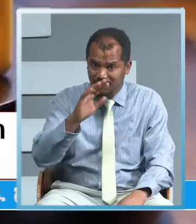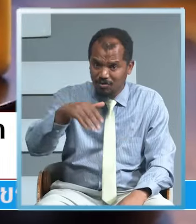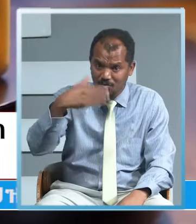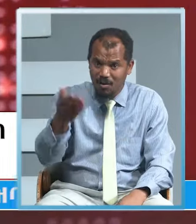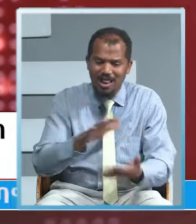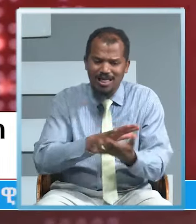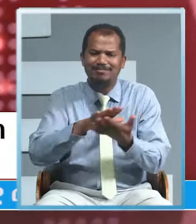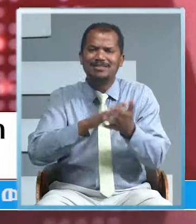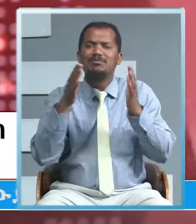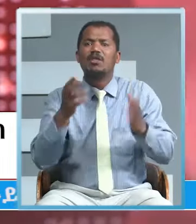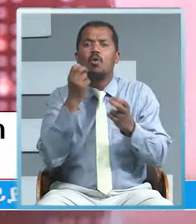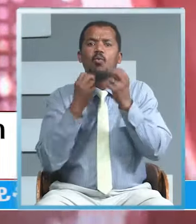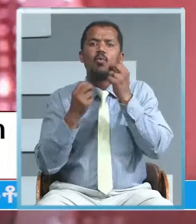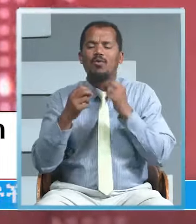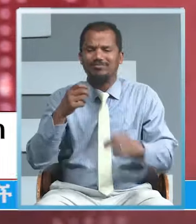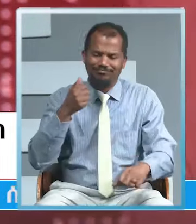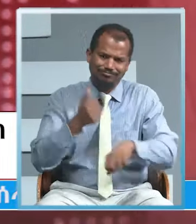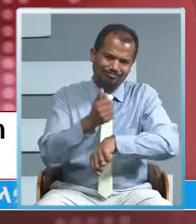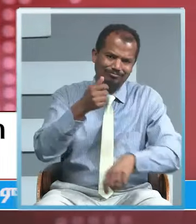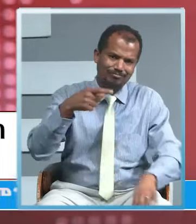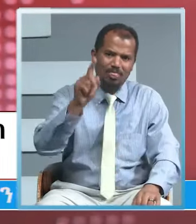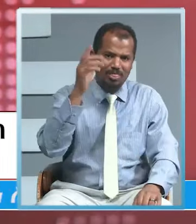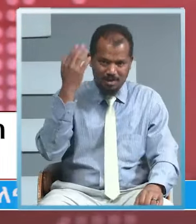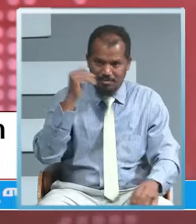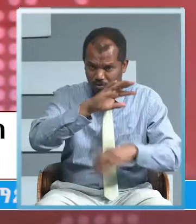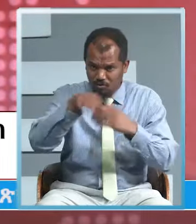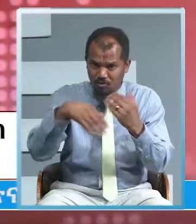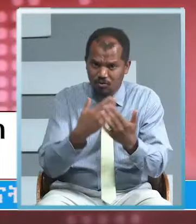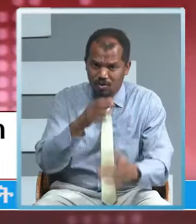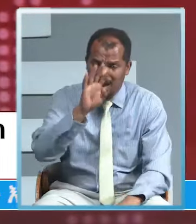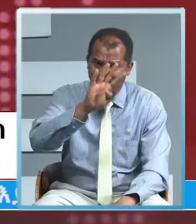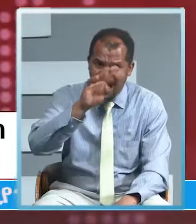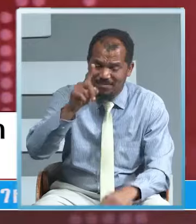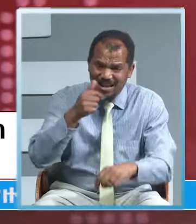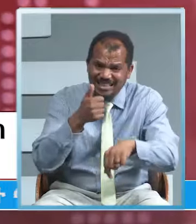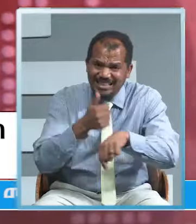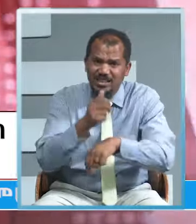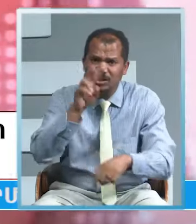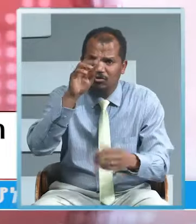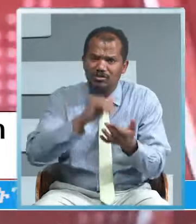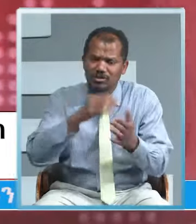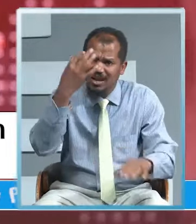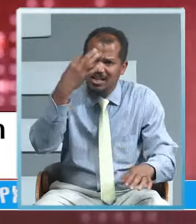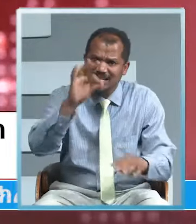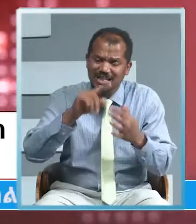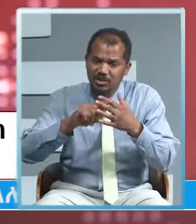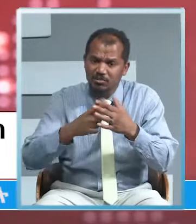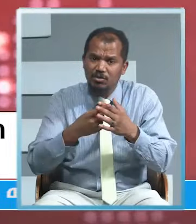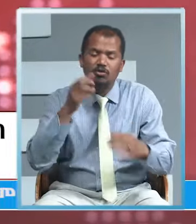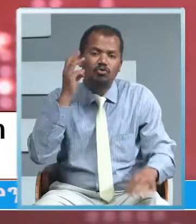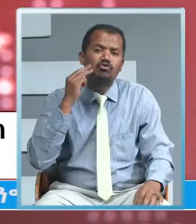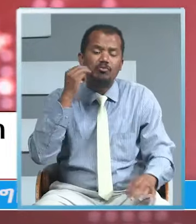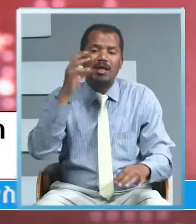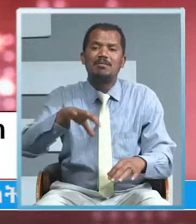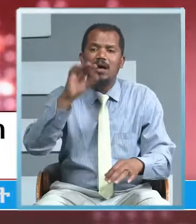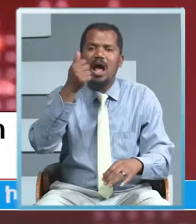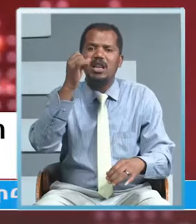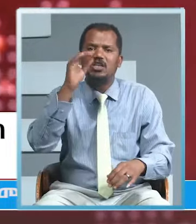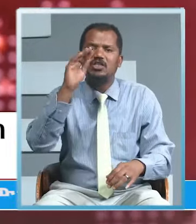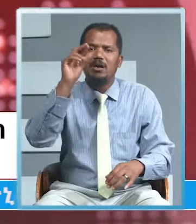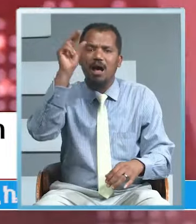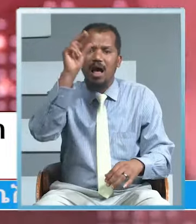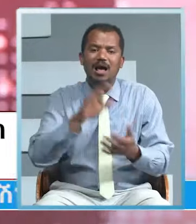በኋላ በሽብርተኝነት ወንጀል ክስ መስርቶባቸው ነበር። ሁሉም 41 ተከሳሾች ከ2019 ጀምሮ ሶማሊያ የሚገኘው